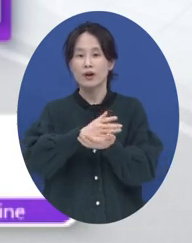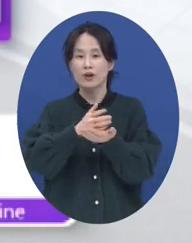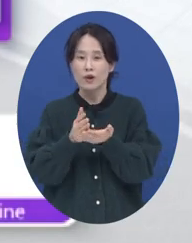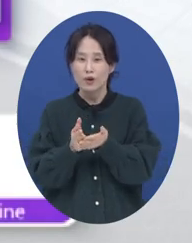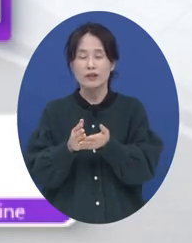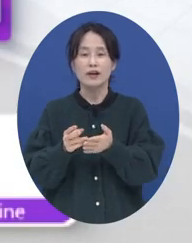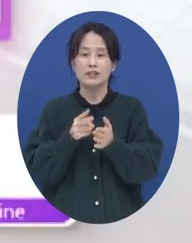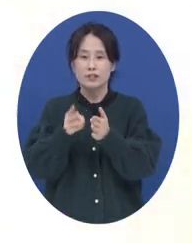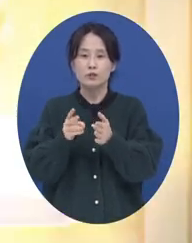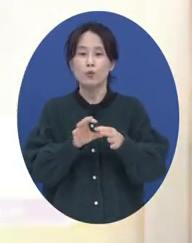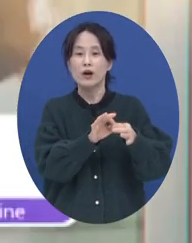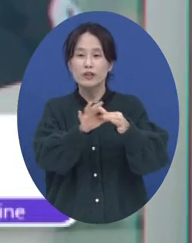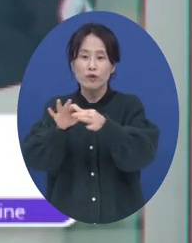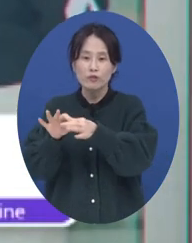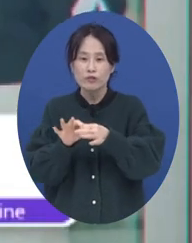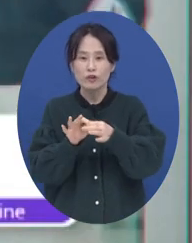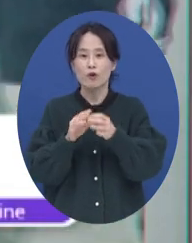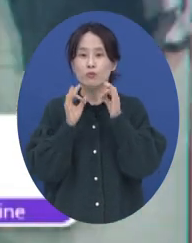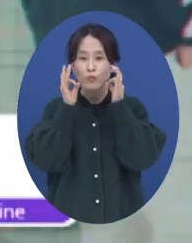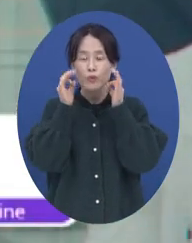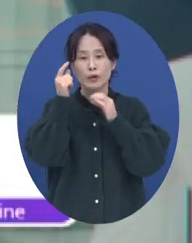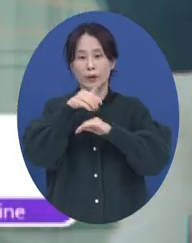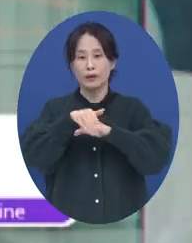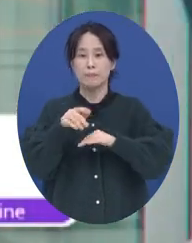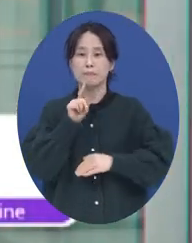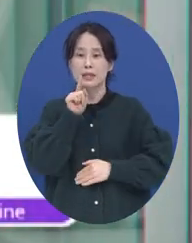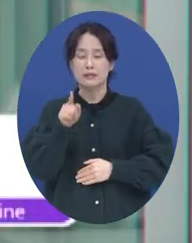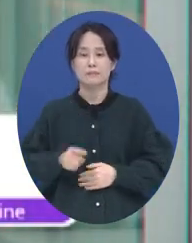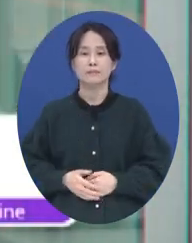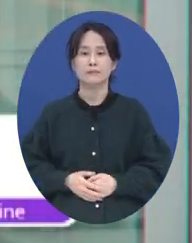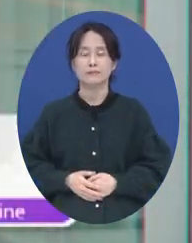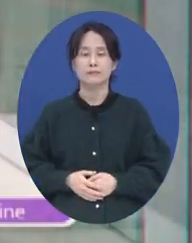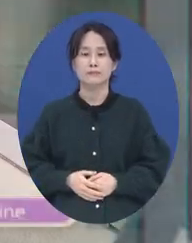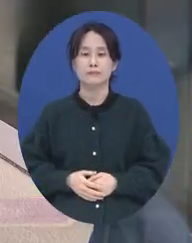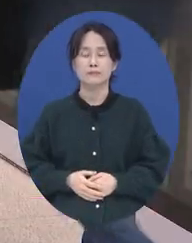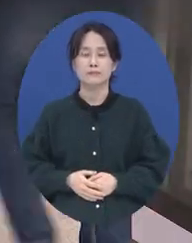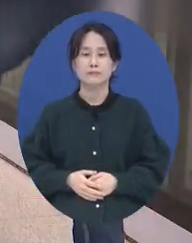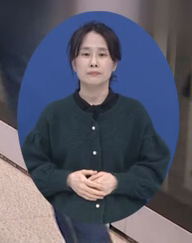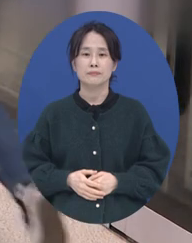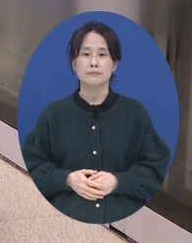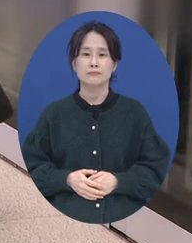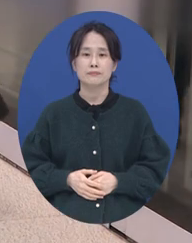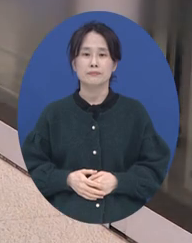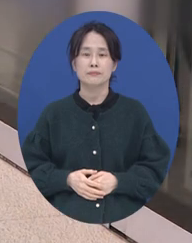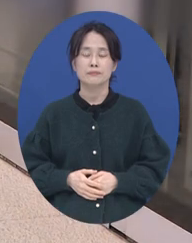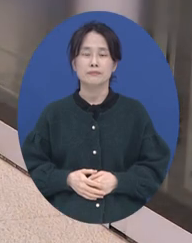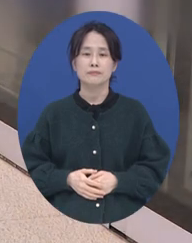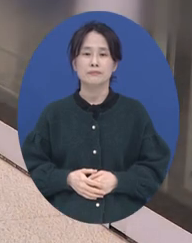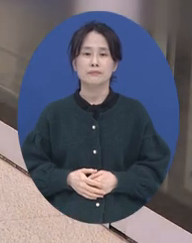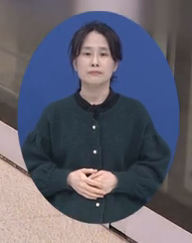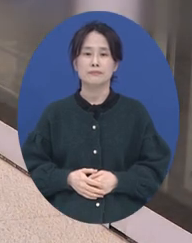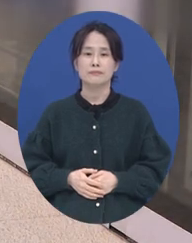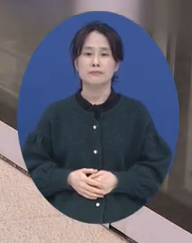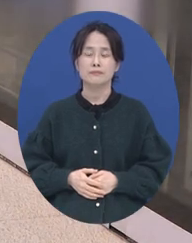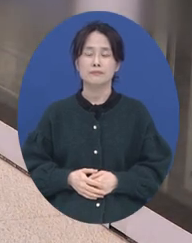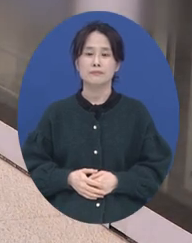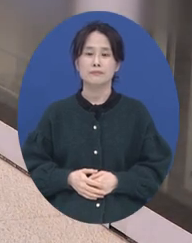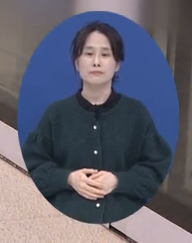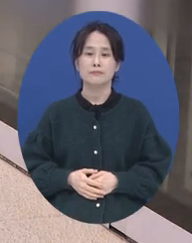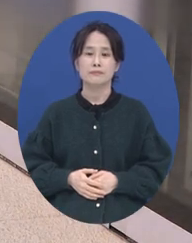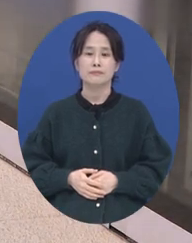노면 트램 등 유기적인 철도 체계 구축에 힘쓰겠다고 밝혔습니다. 경기 GTV 최창순입니다.